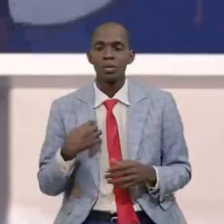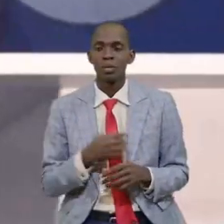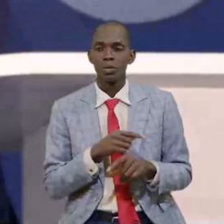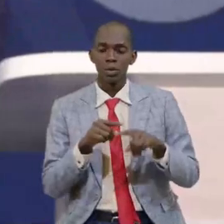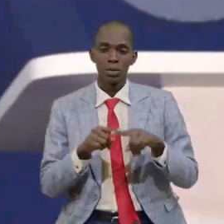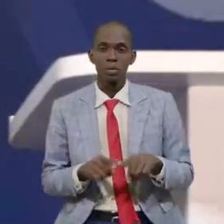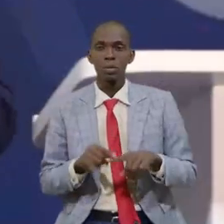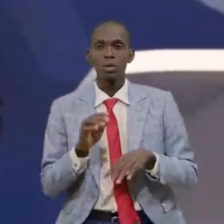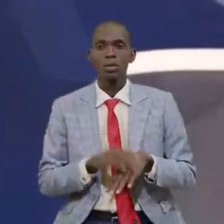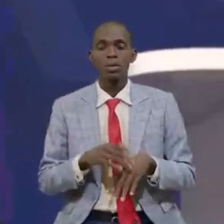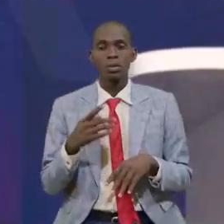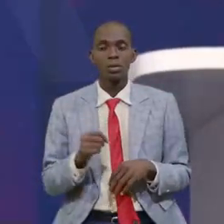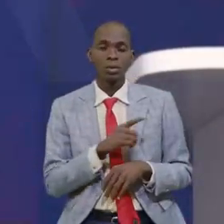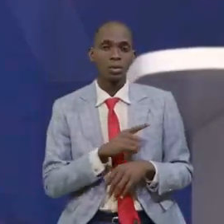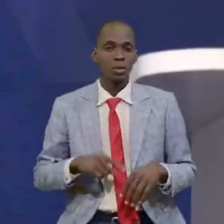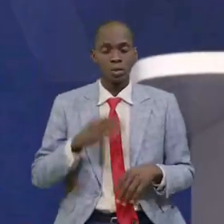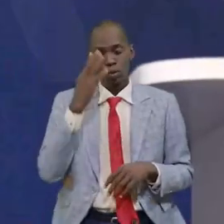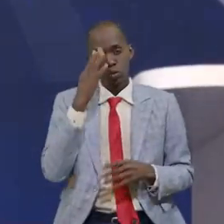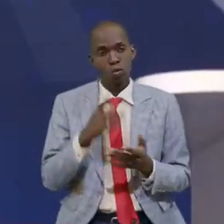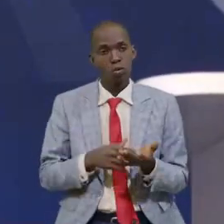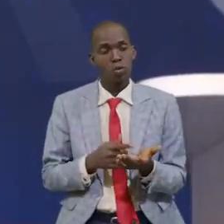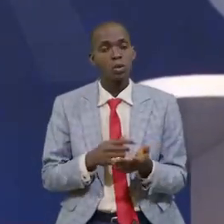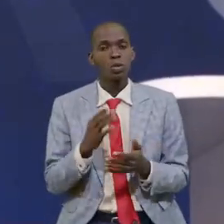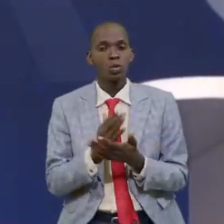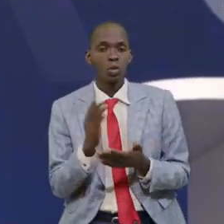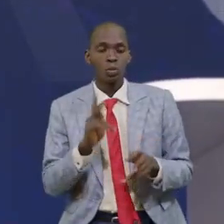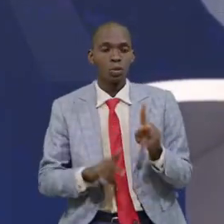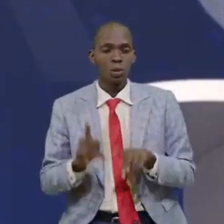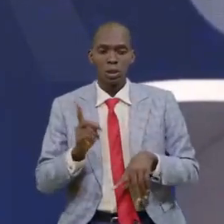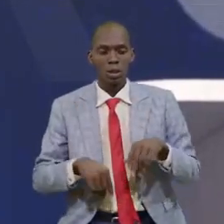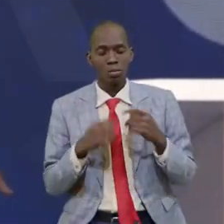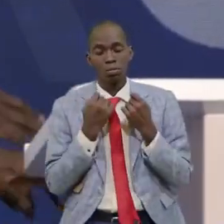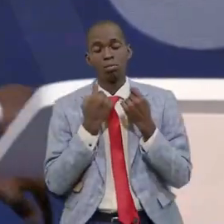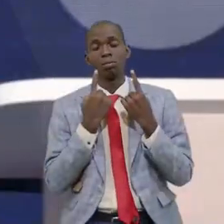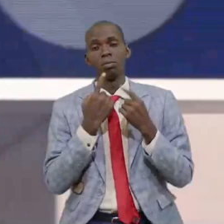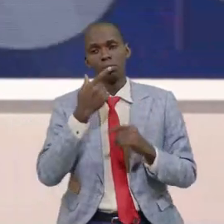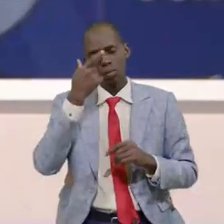Nous dépendrons de la grâce de Dieu. Vous savez, parfois, les gens ne se réveillent pas